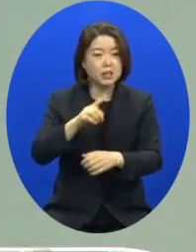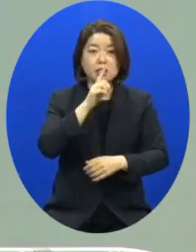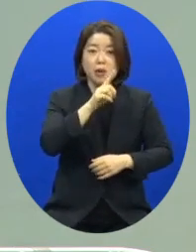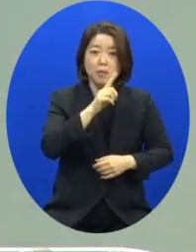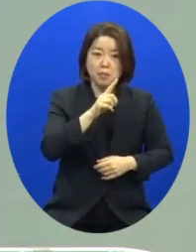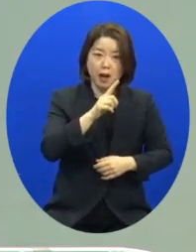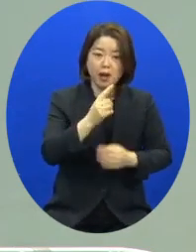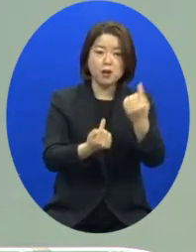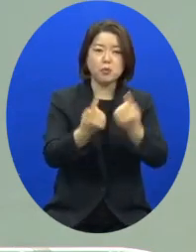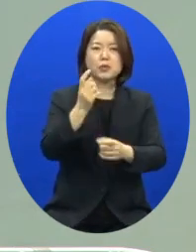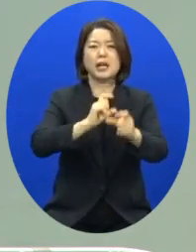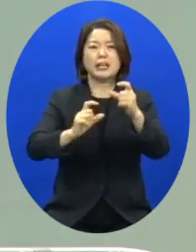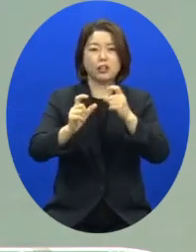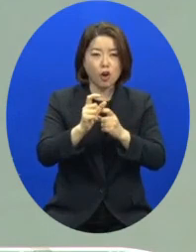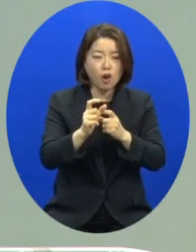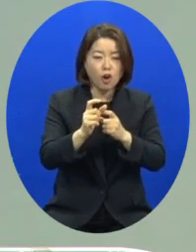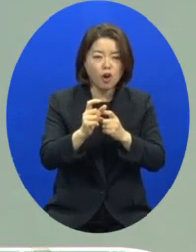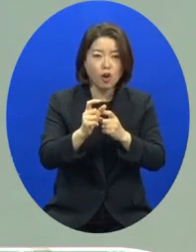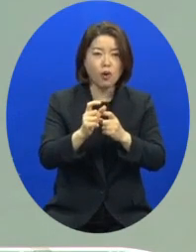그것보다도 더